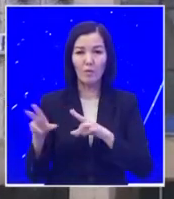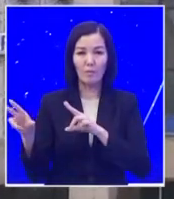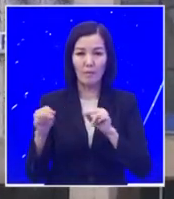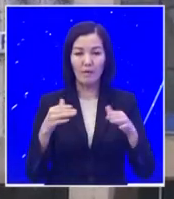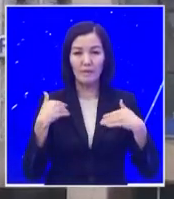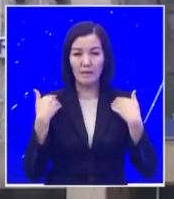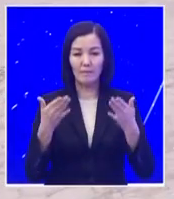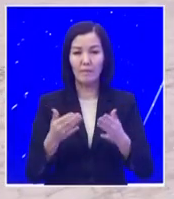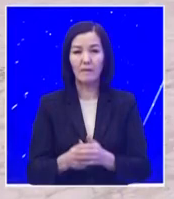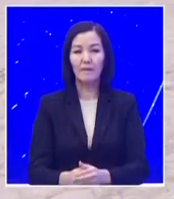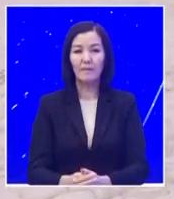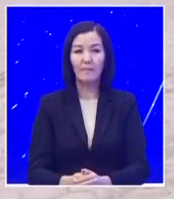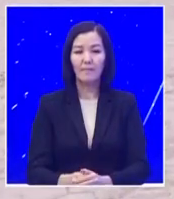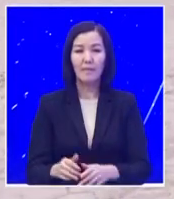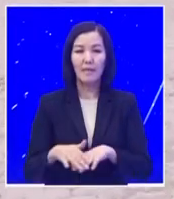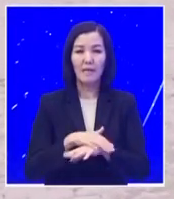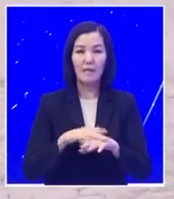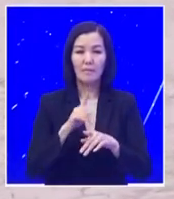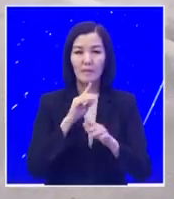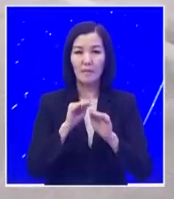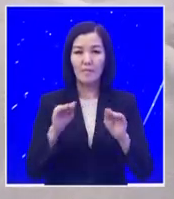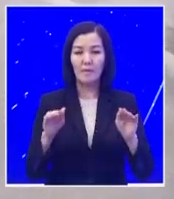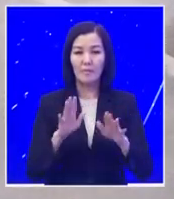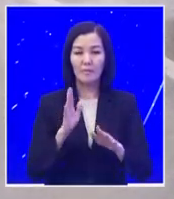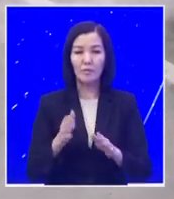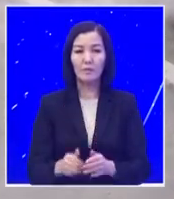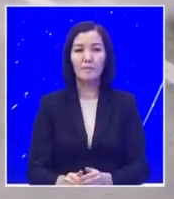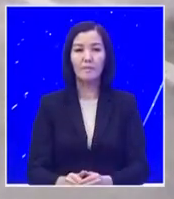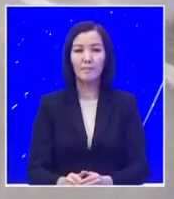Барлық жақсылықты тілеймін. Еліміз аман, жұртымыз тыныш болсын.